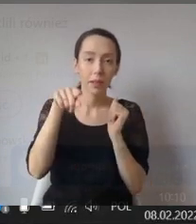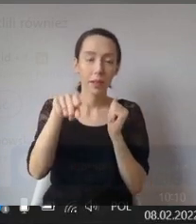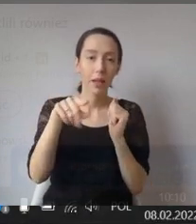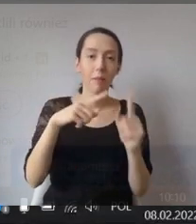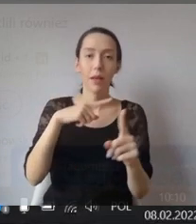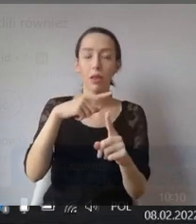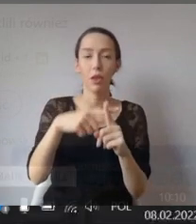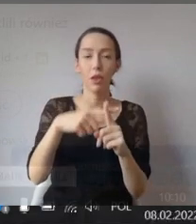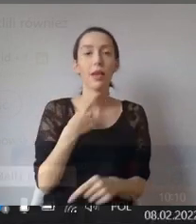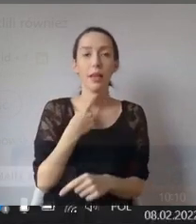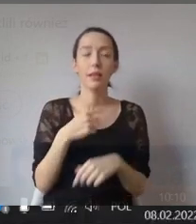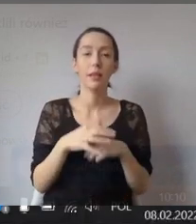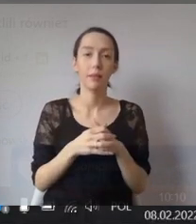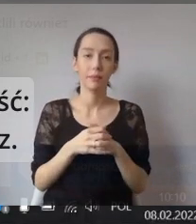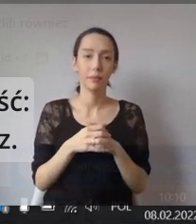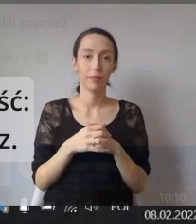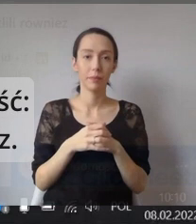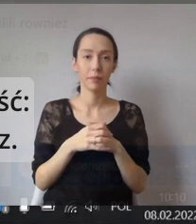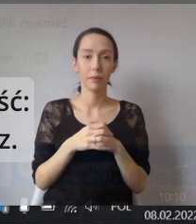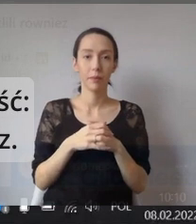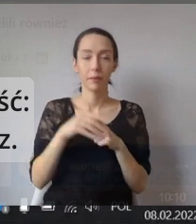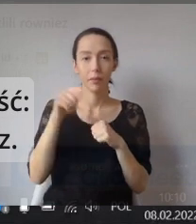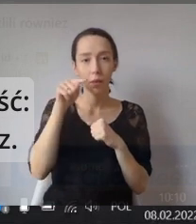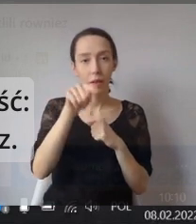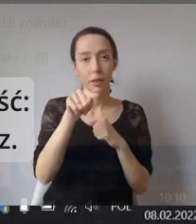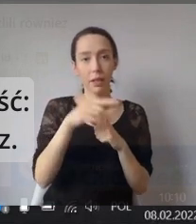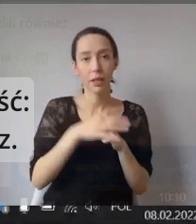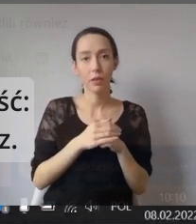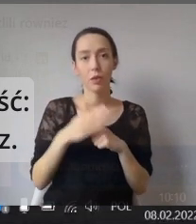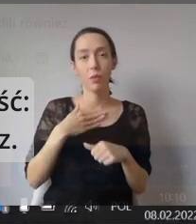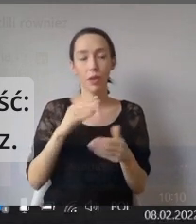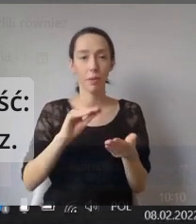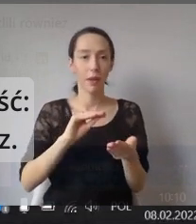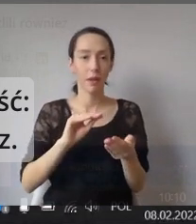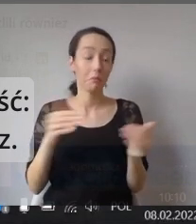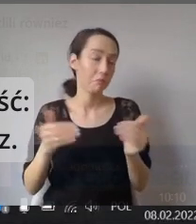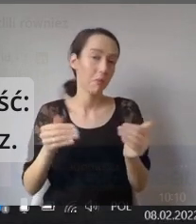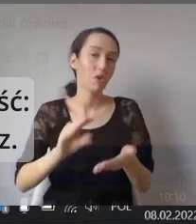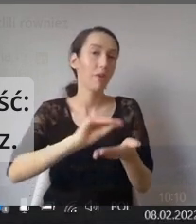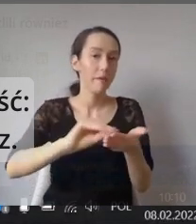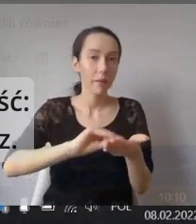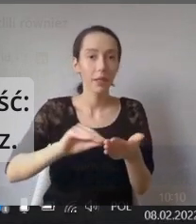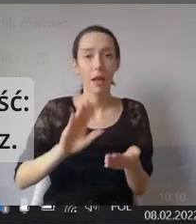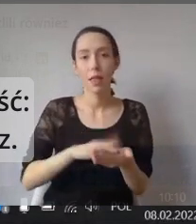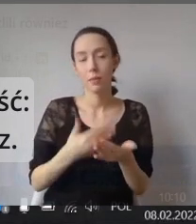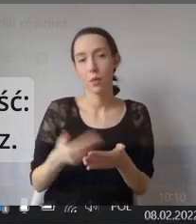dodaj języki. Po kliknięciu tutaj możemy wpisać na przykład język